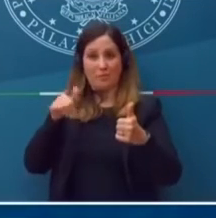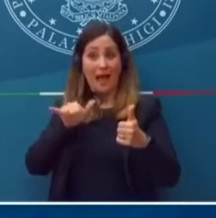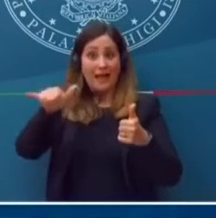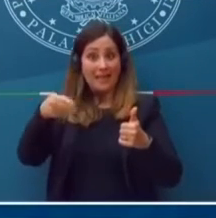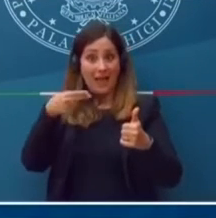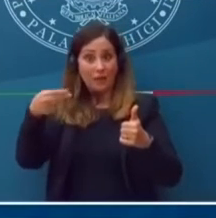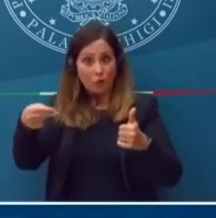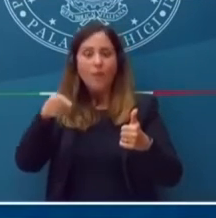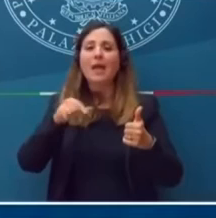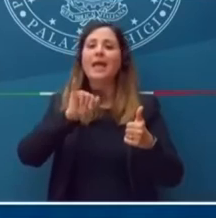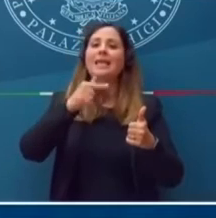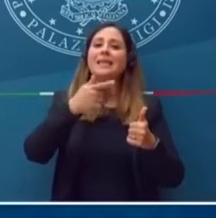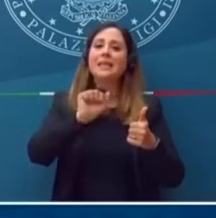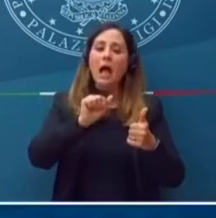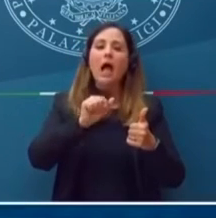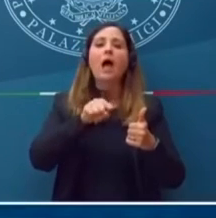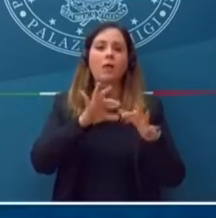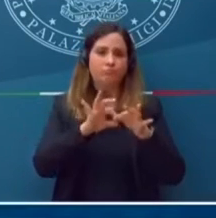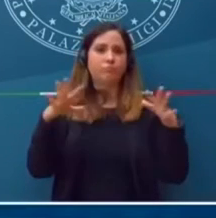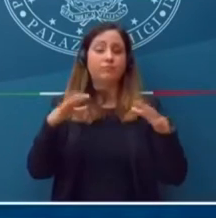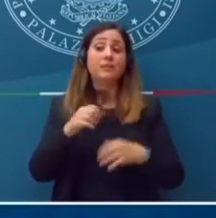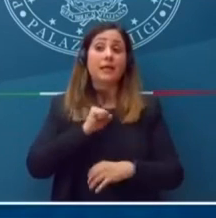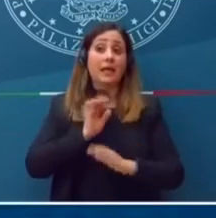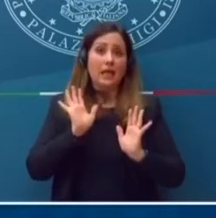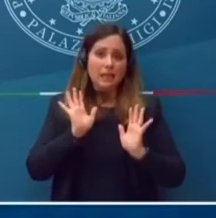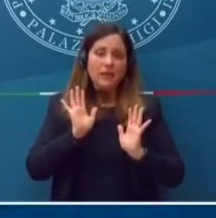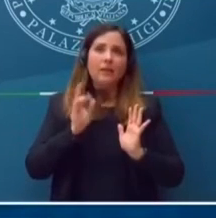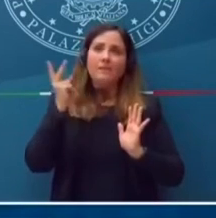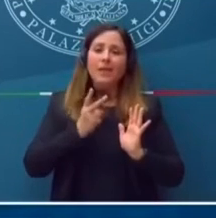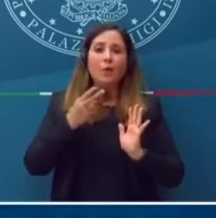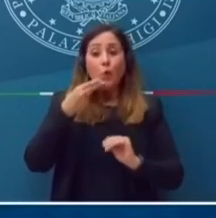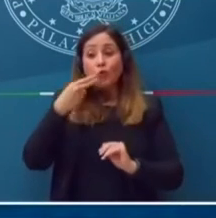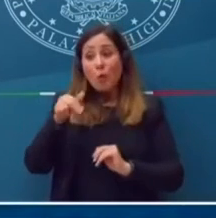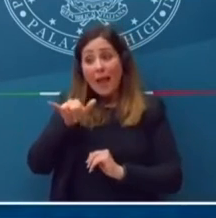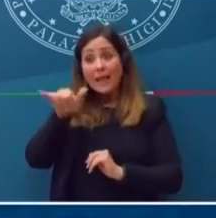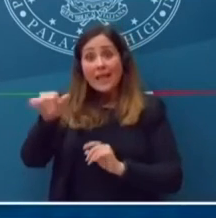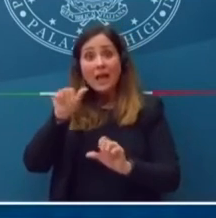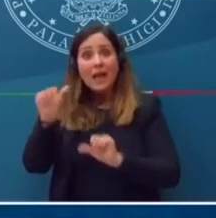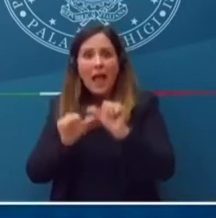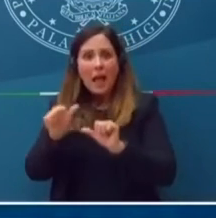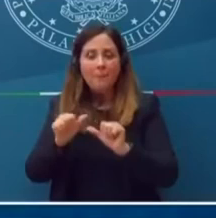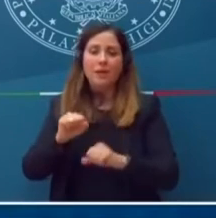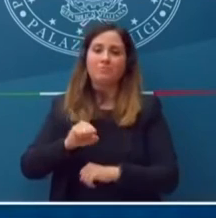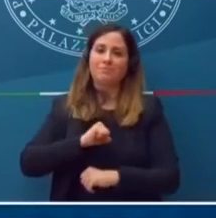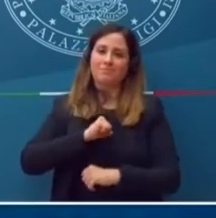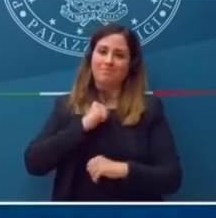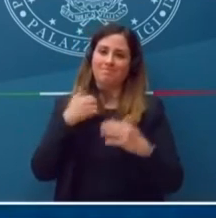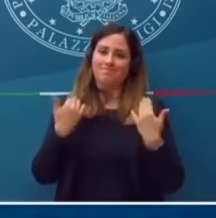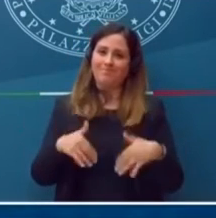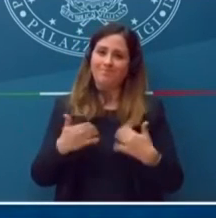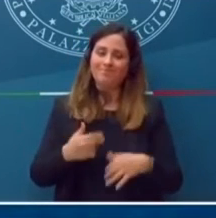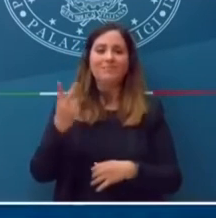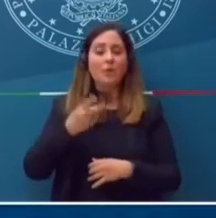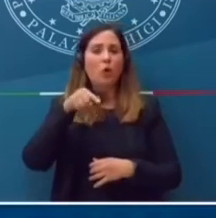e credetemi, mi dispiace moltissimo l'idea che non si chiami più Alitalia, e mi dispiace moltissimo, ora stanno trattando